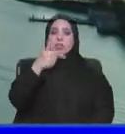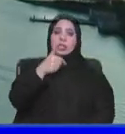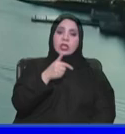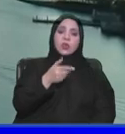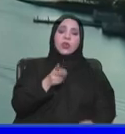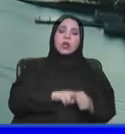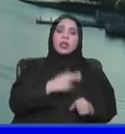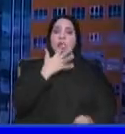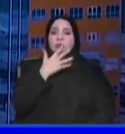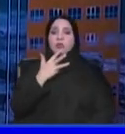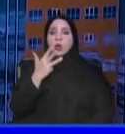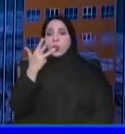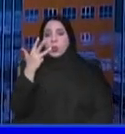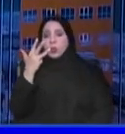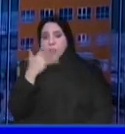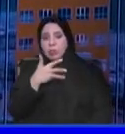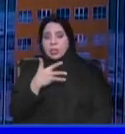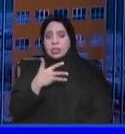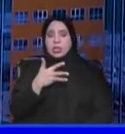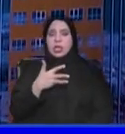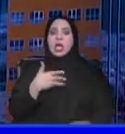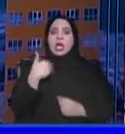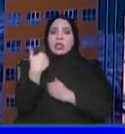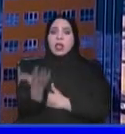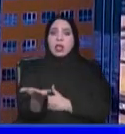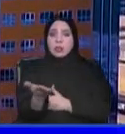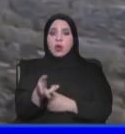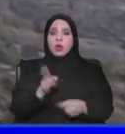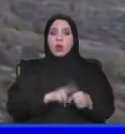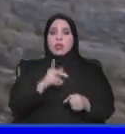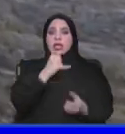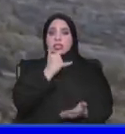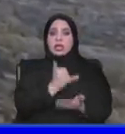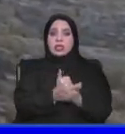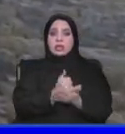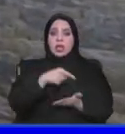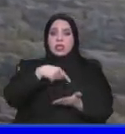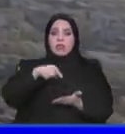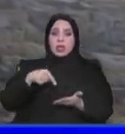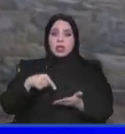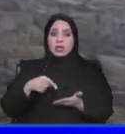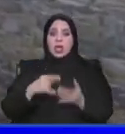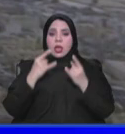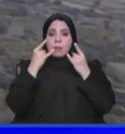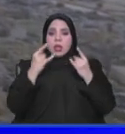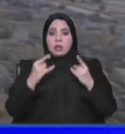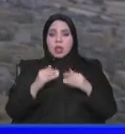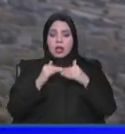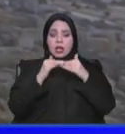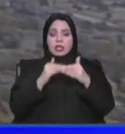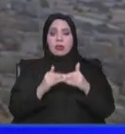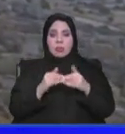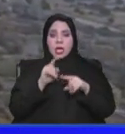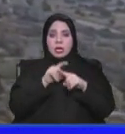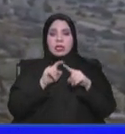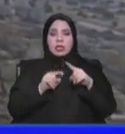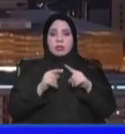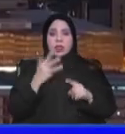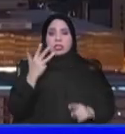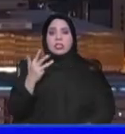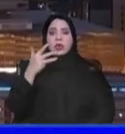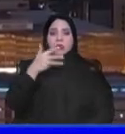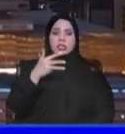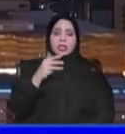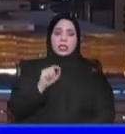و528 طلبا تم الالتزام باتفاقيه مستوى الخدمه بنسبه 99%